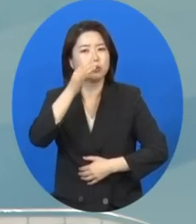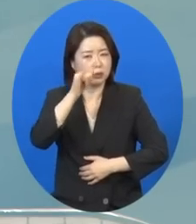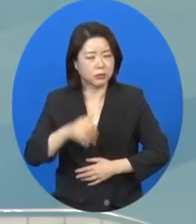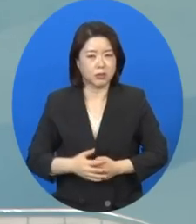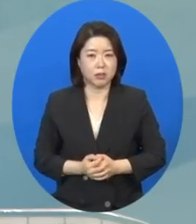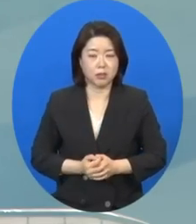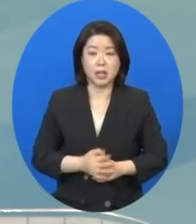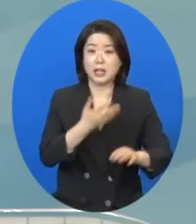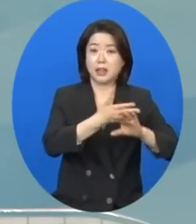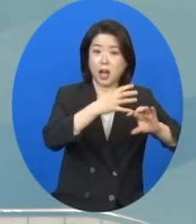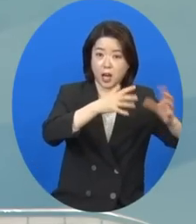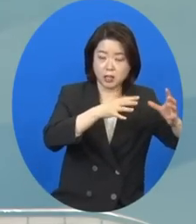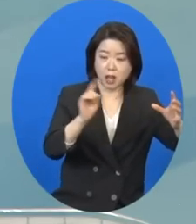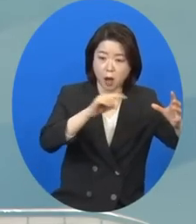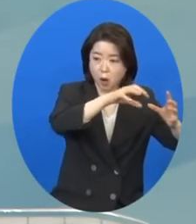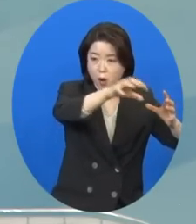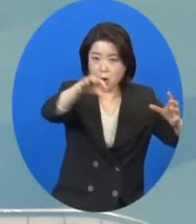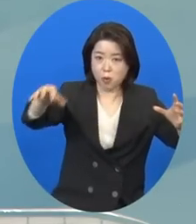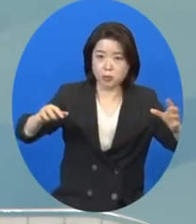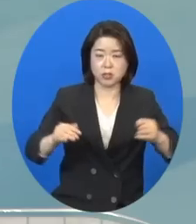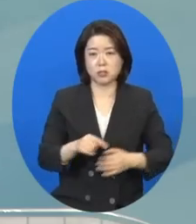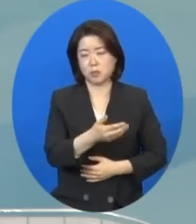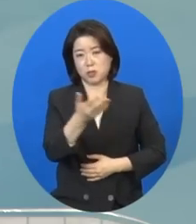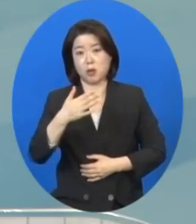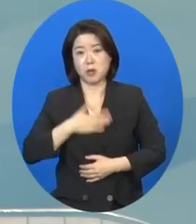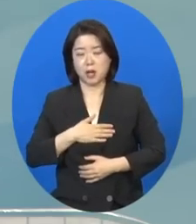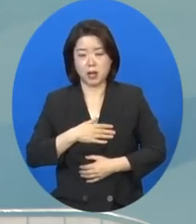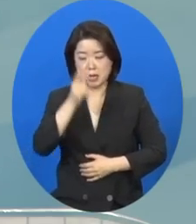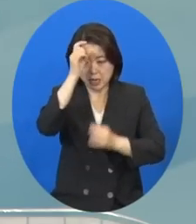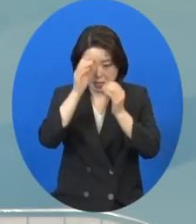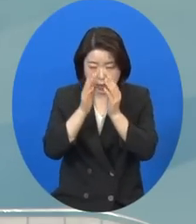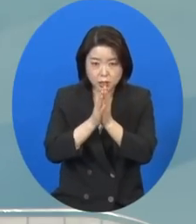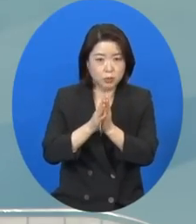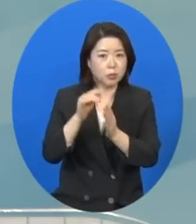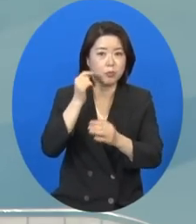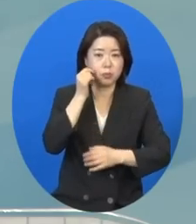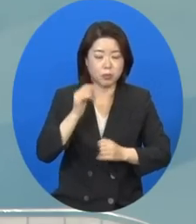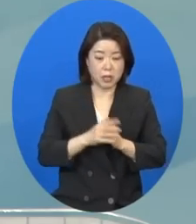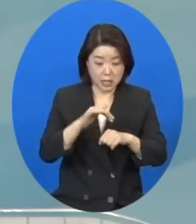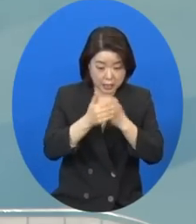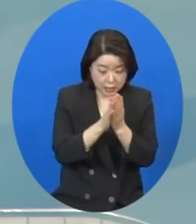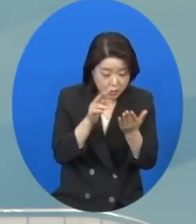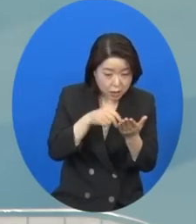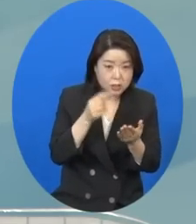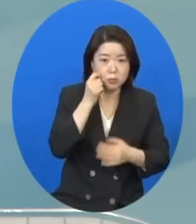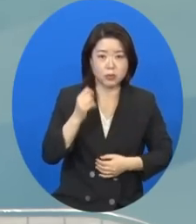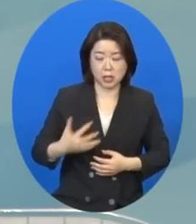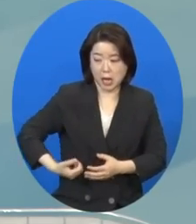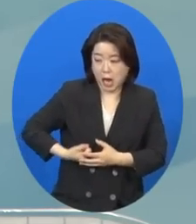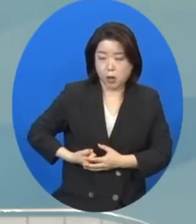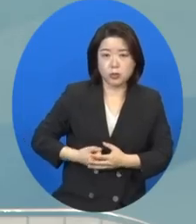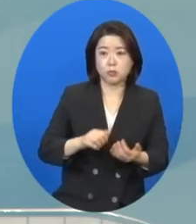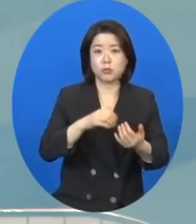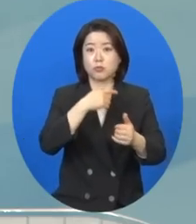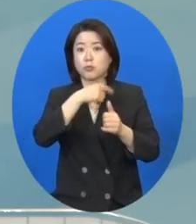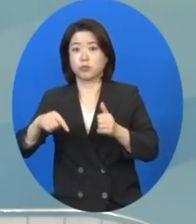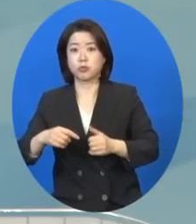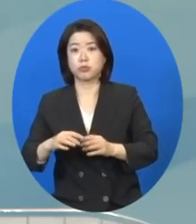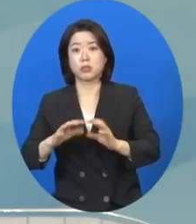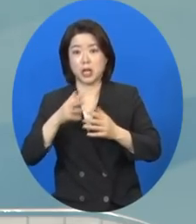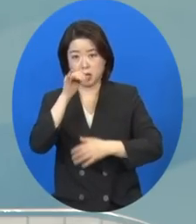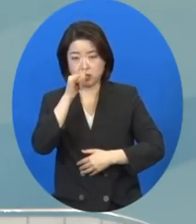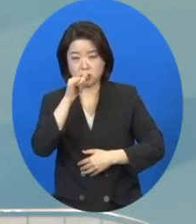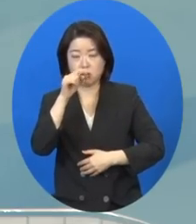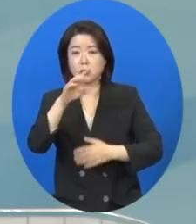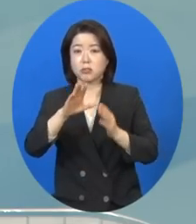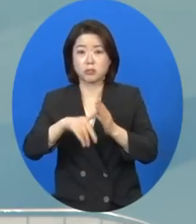다른 나라의 어느 곳에서는요 여러분 아실 거예요 기도도 성경도 읽지 못합니다 갖고 있으면 죽는 나라도 있습니다 그런